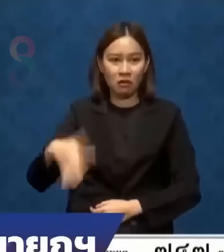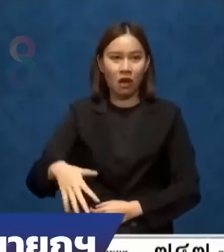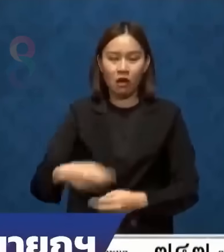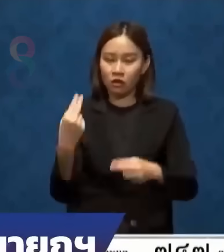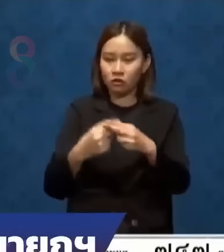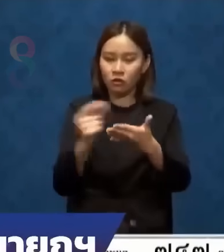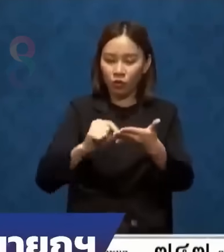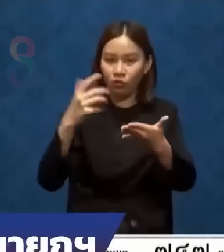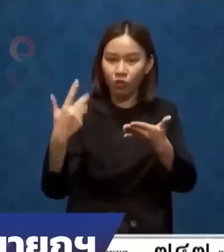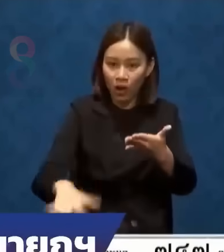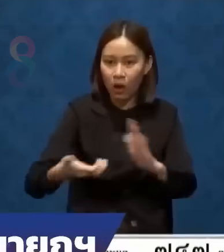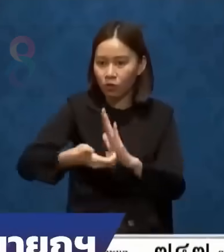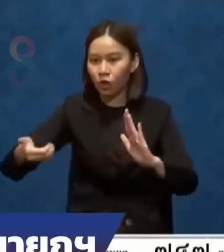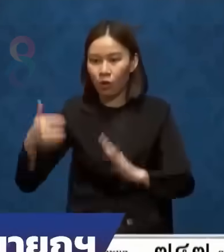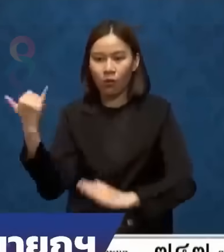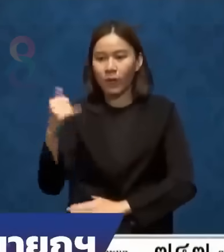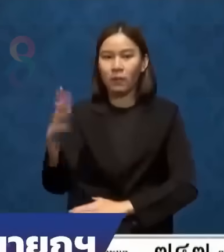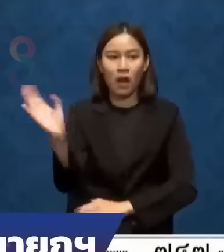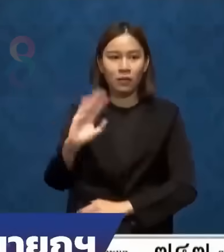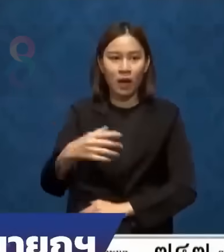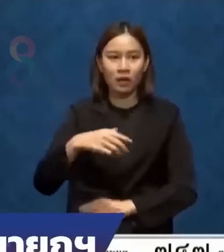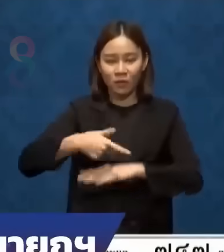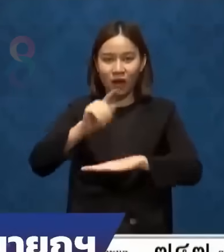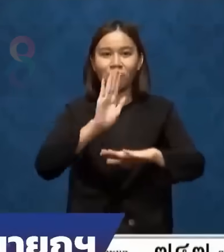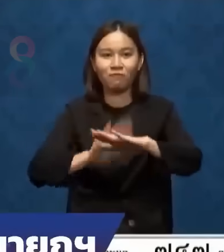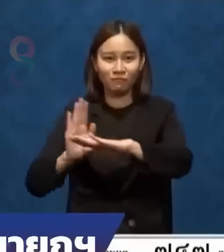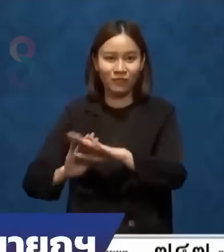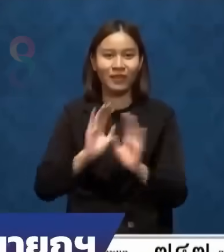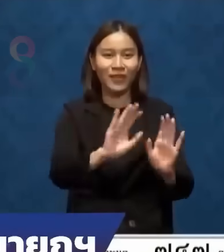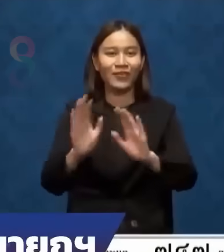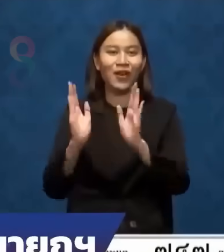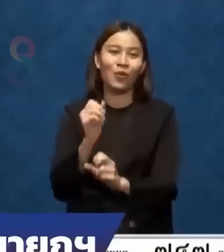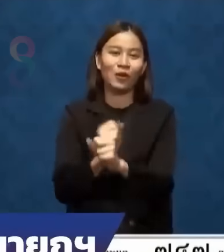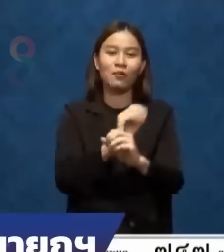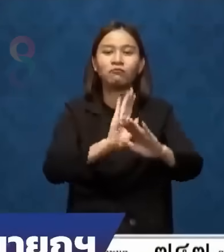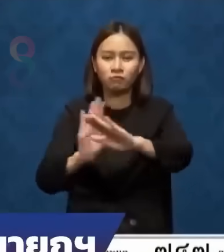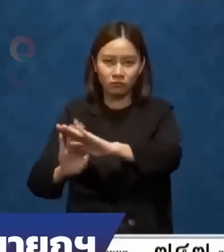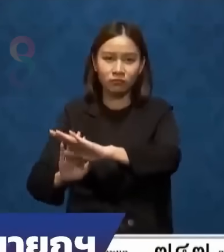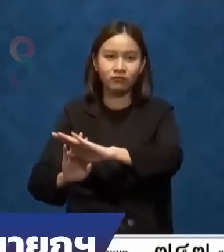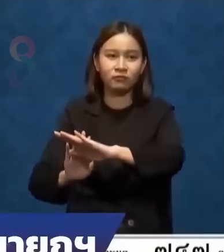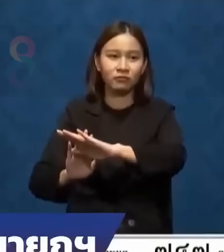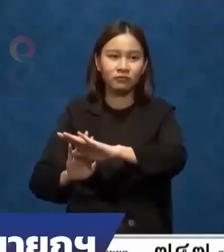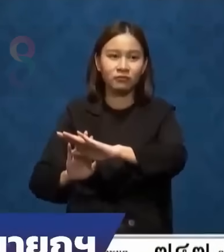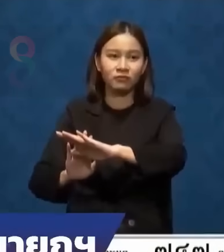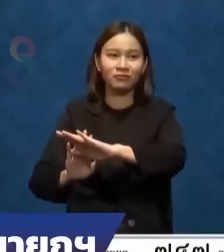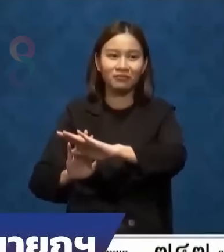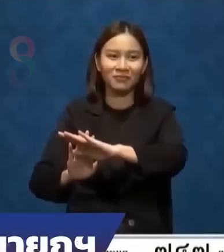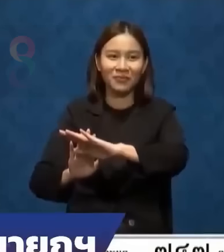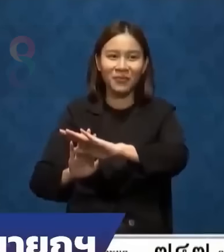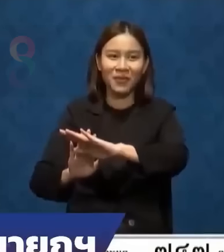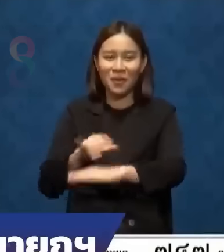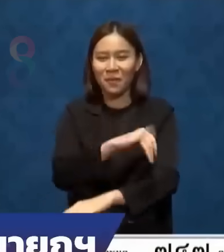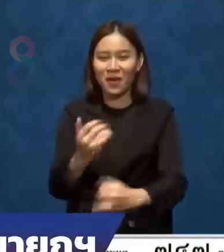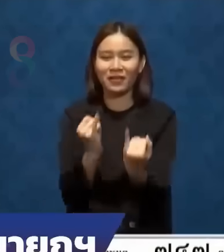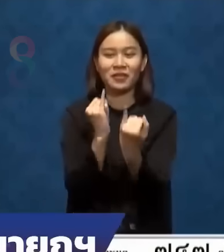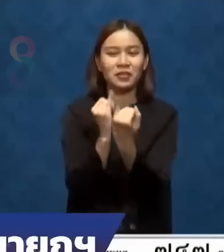งชื่อมาแล้วอยู่ดีจะถอนออกว่าไม่มาไม่ได้นะท่านประธานต้องกำชับนะครับก็ฝากเจ้าหน้าที่ช่วยตามหน่อยนะครับเพราะว่าอาจจะไม่คุ้น